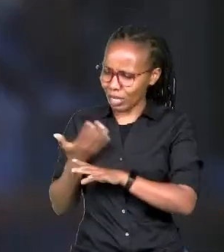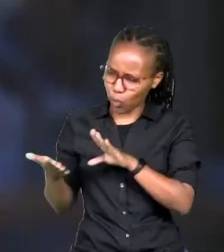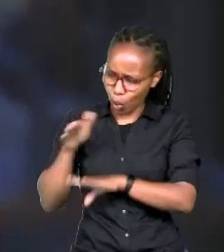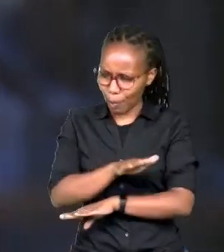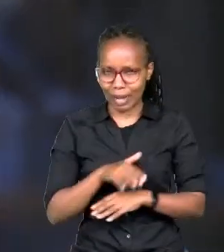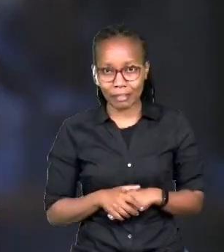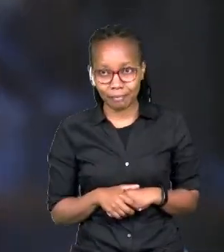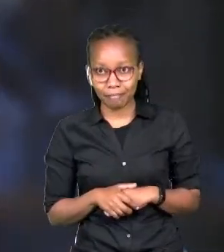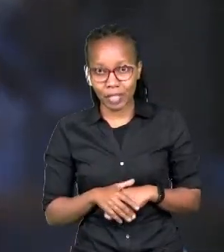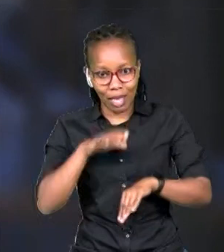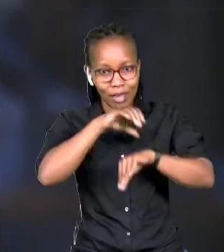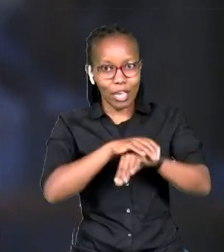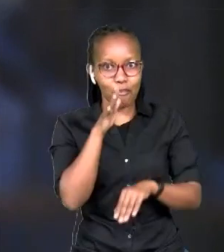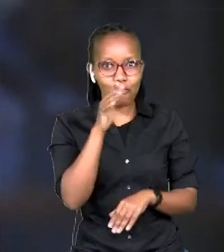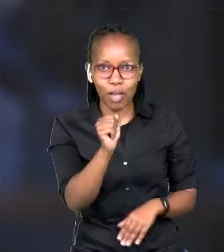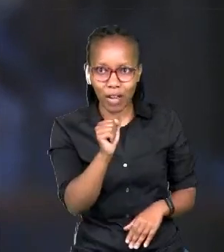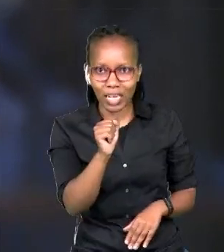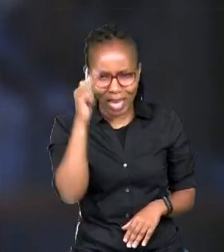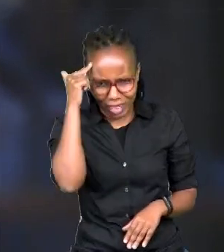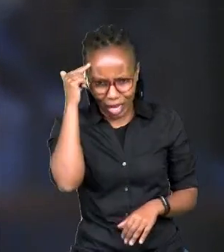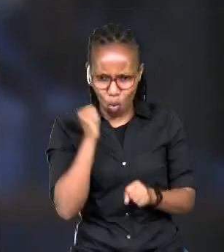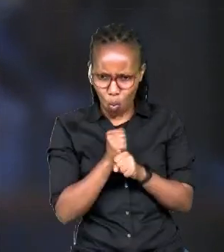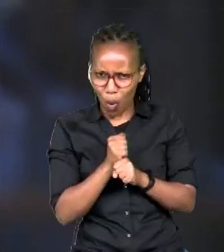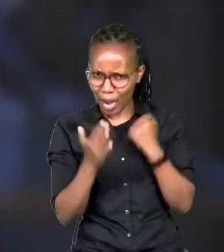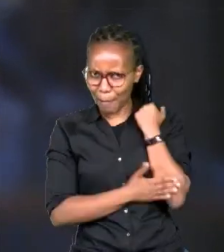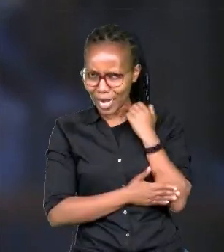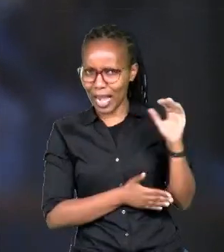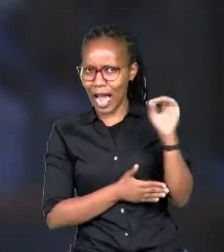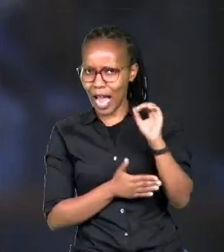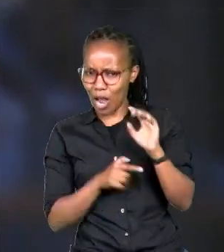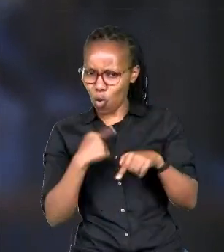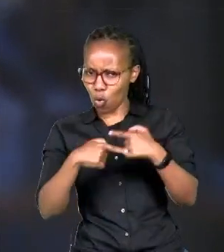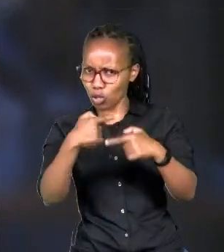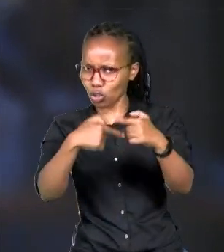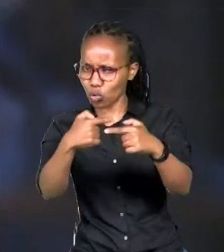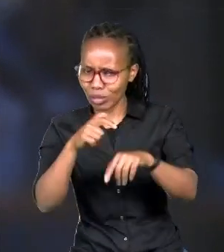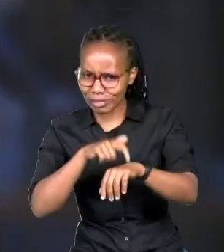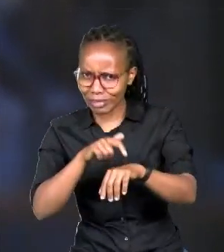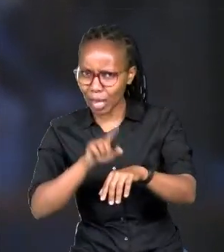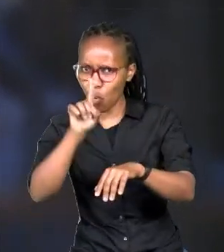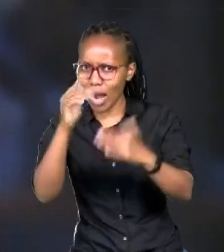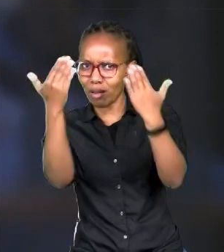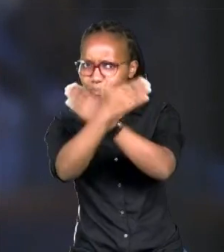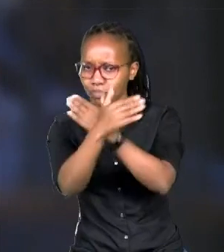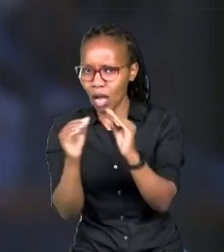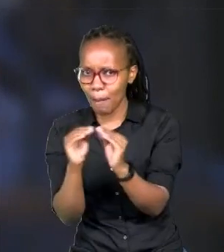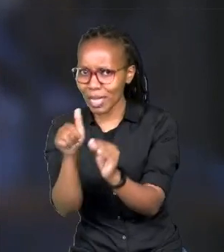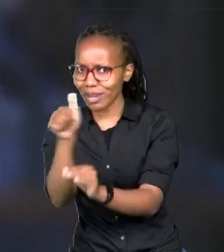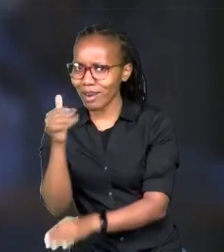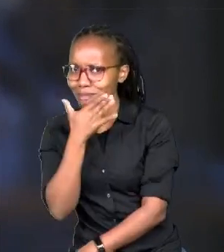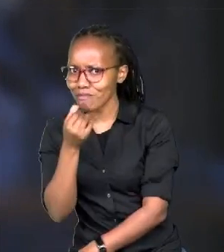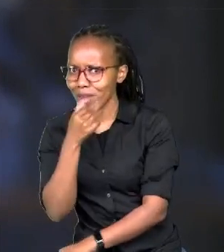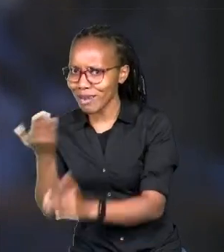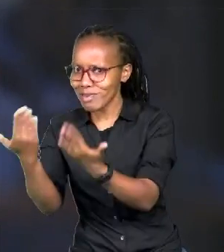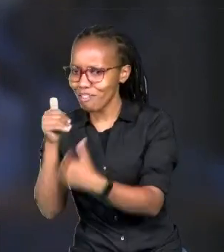Sasa kupata hiyo 500 niliona hii kazi sio baya. Kukakaa tena kama saa 7 ya usiku nikapatana na mteja mwingine huyo